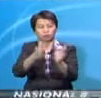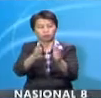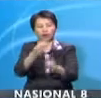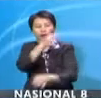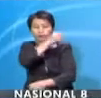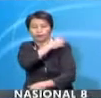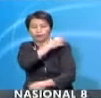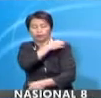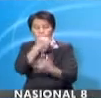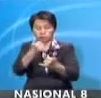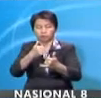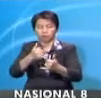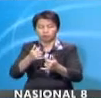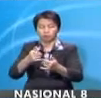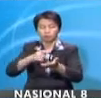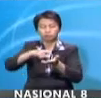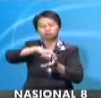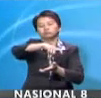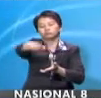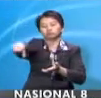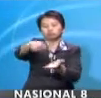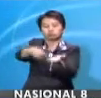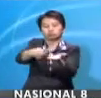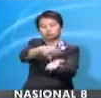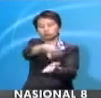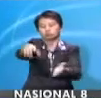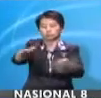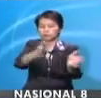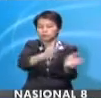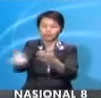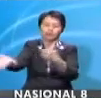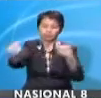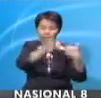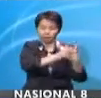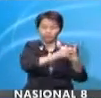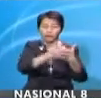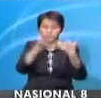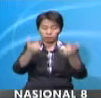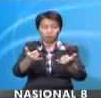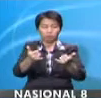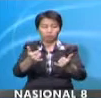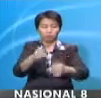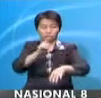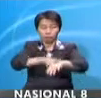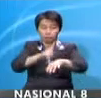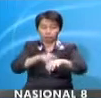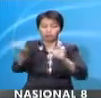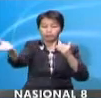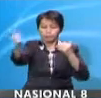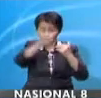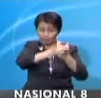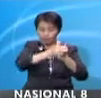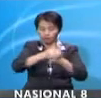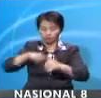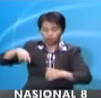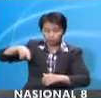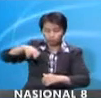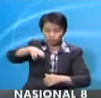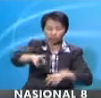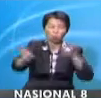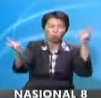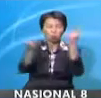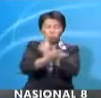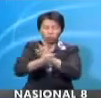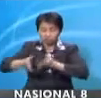pengawal semua sekarang. Dia orang akan arrangement sekarang. Yang masa dia orang nak pulang balik ke Kathmandu itu jalan pun paling